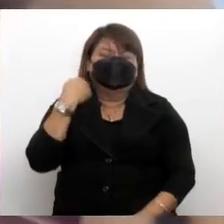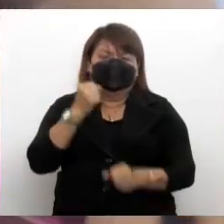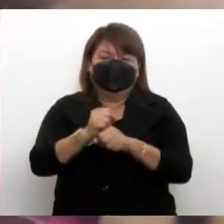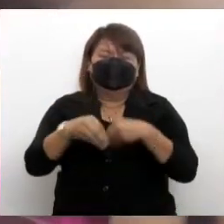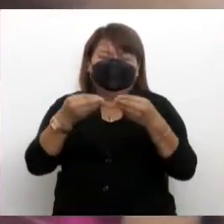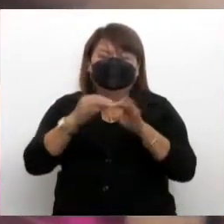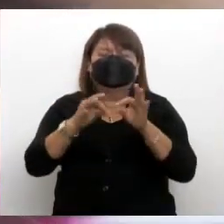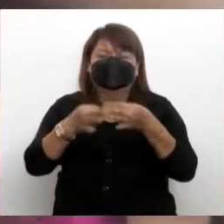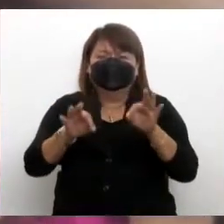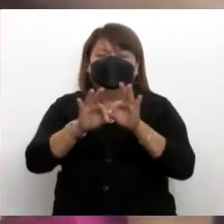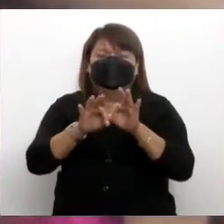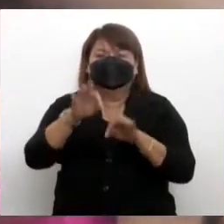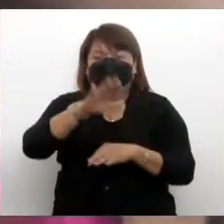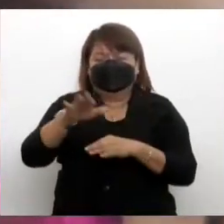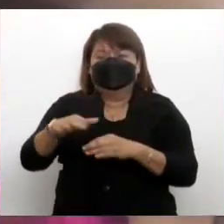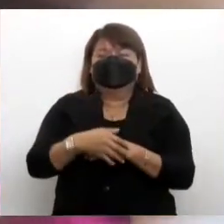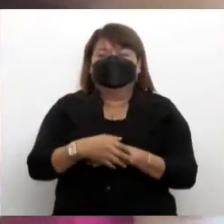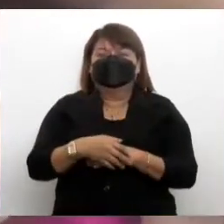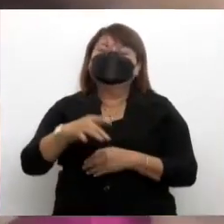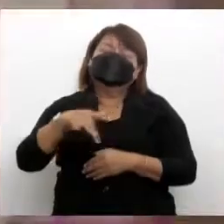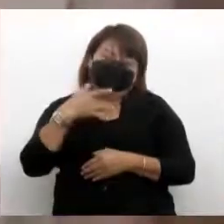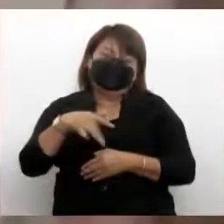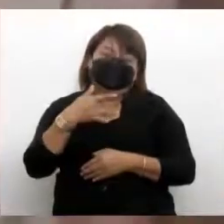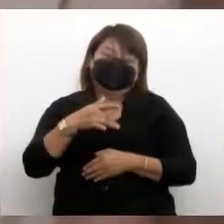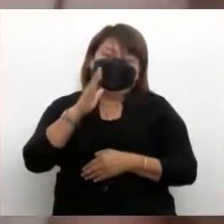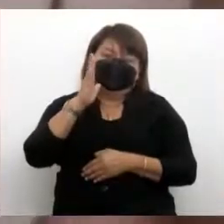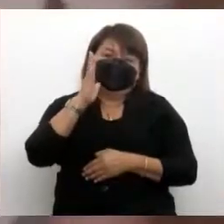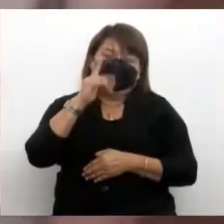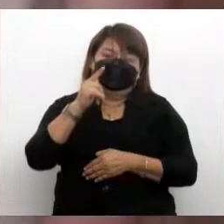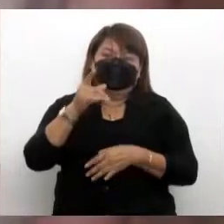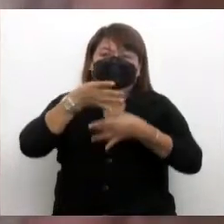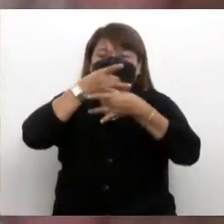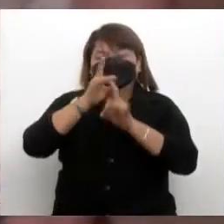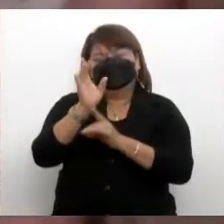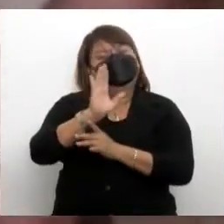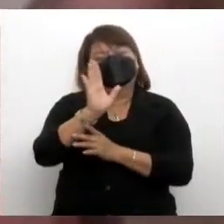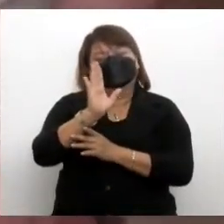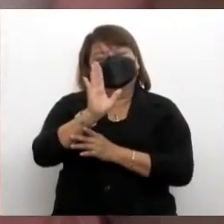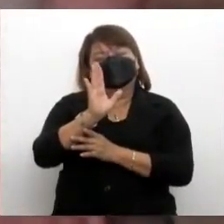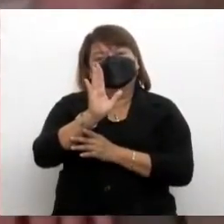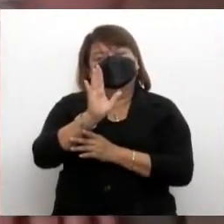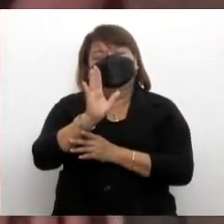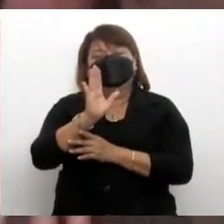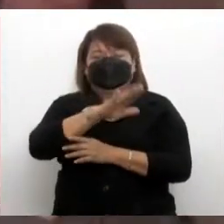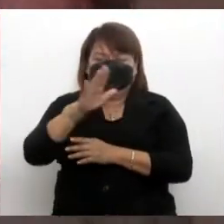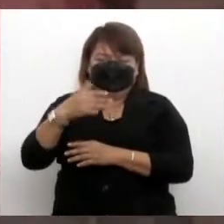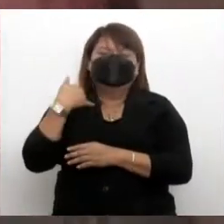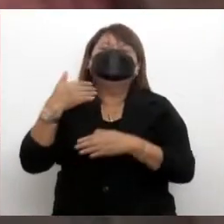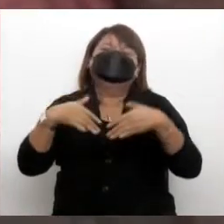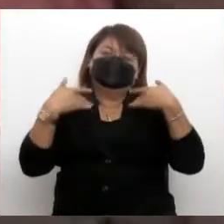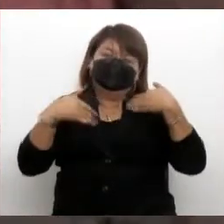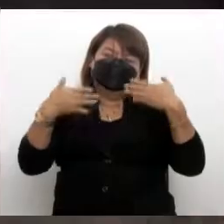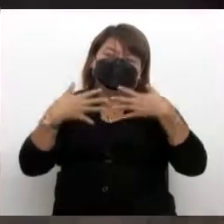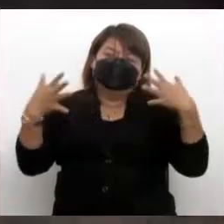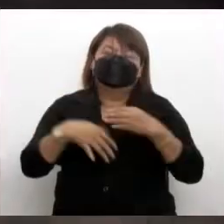อสำหรับเด็กคนหนึ่งที่เขารู้สึกว่าพ่อเขาไม่ดื่มเหล้าในวันนั้นได้ที่เขาแฮปปี้ขึ้นมาอย่างเงี้ยค่ะก็เ